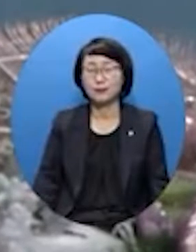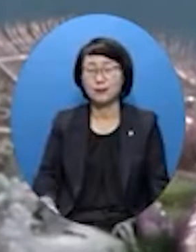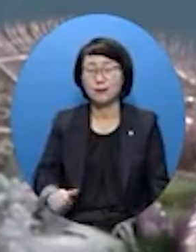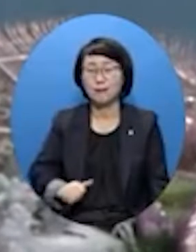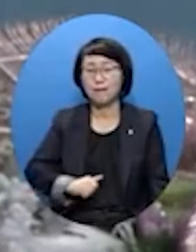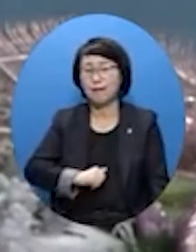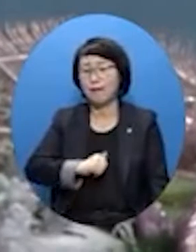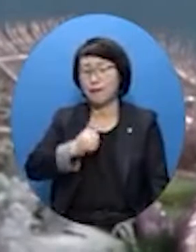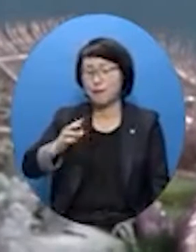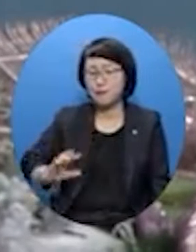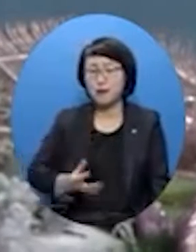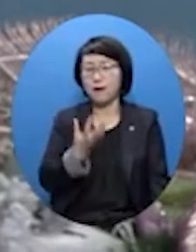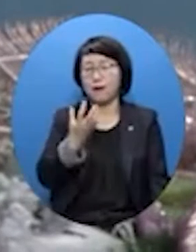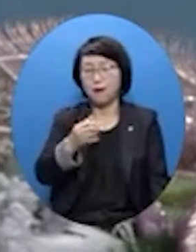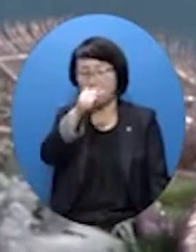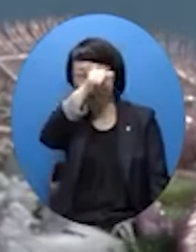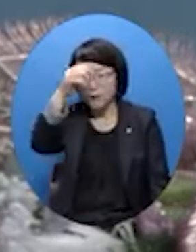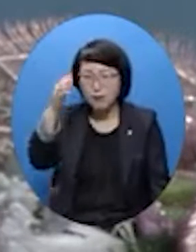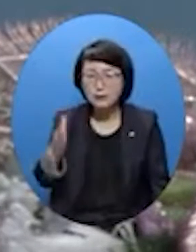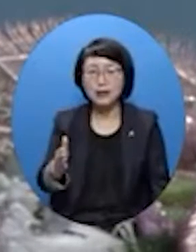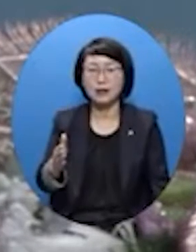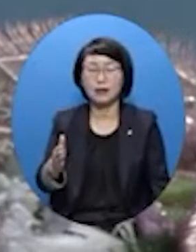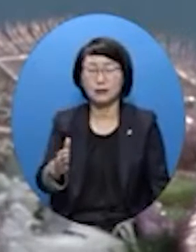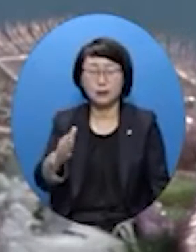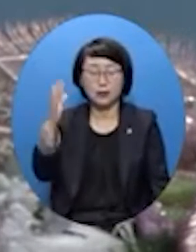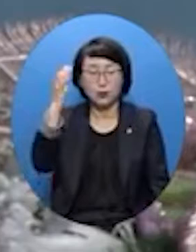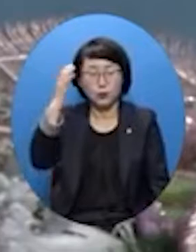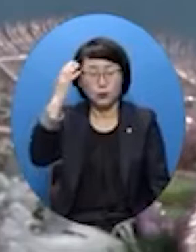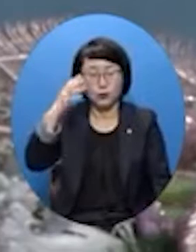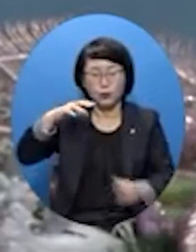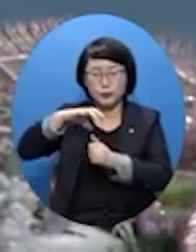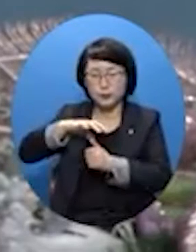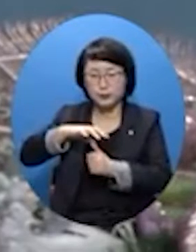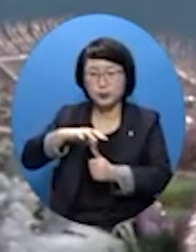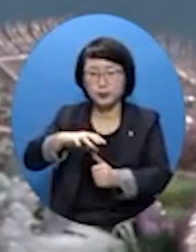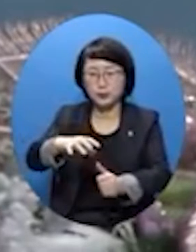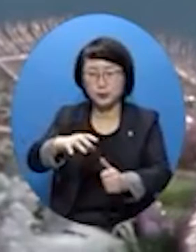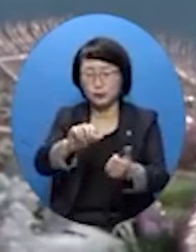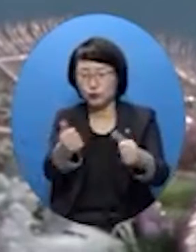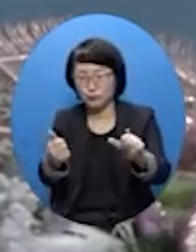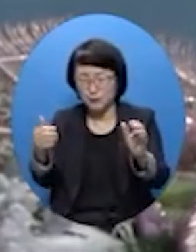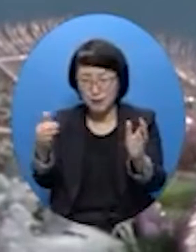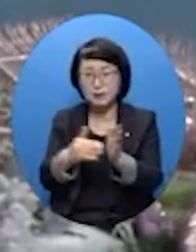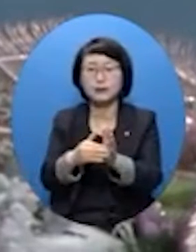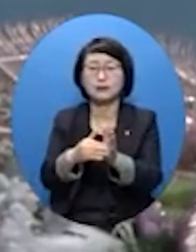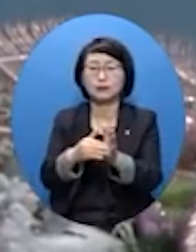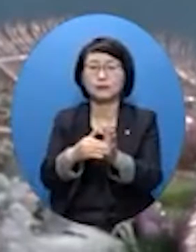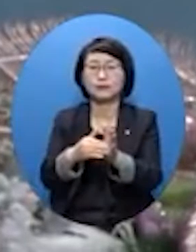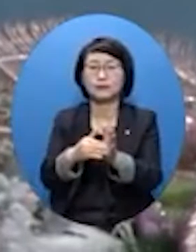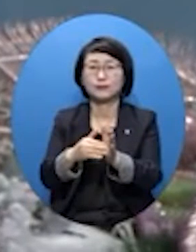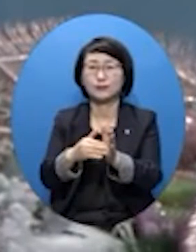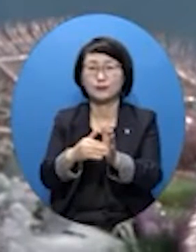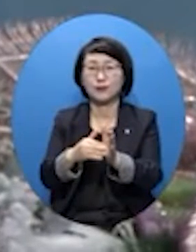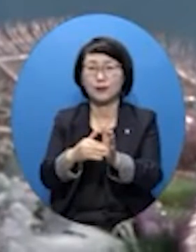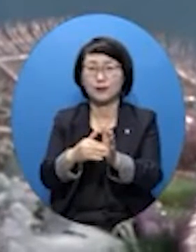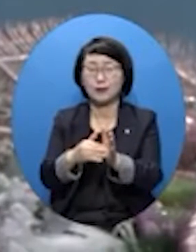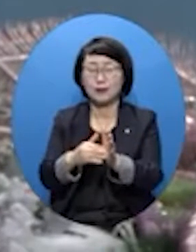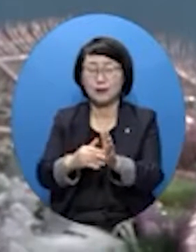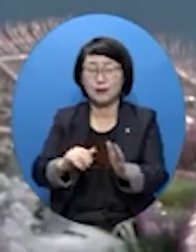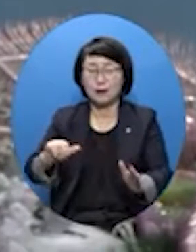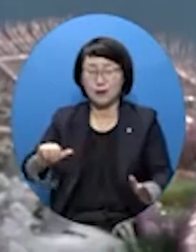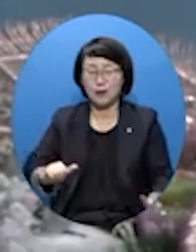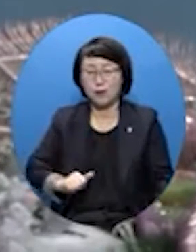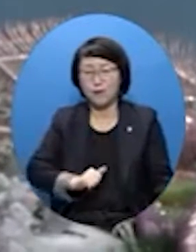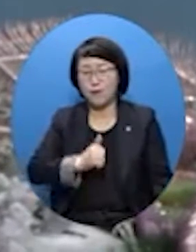분노를 이기지 못하고 평생 마음의 고통과 괴로움 속에 살다가 죽을 때까지도 그 분노의